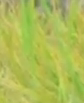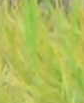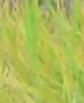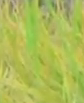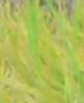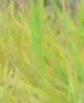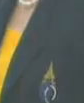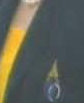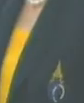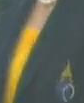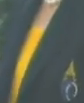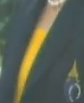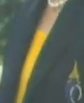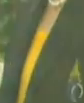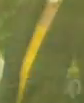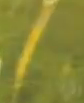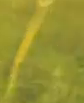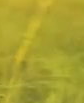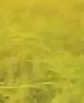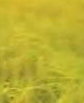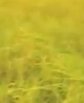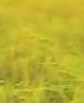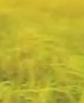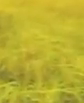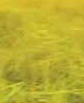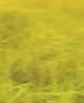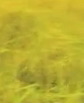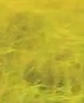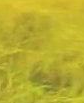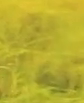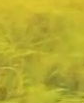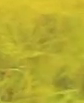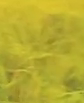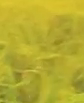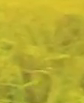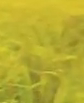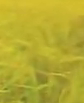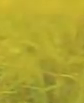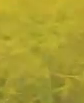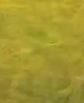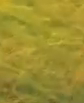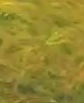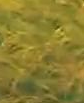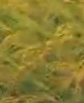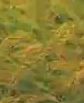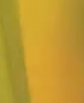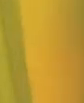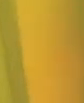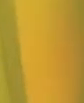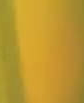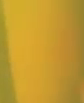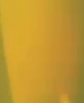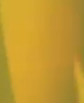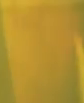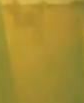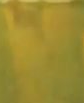งและเป็นรากฐานให้ข้าวเป็นหลักเลี้ยงแผ่นดินเพื่อเสียงเพลงเกี่ยวข้าวอันเคยเป็นเสียงแห่ง